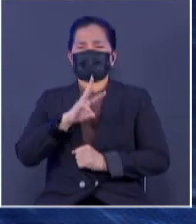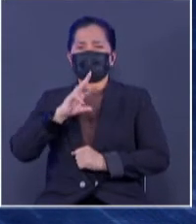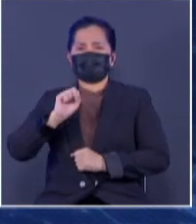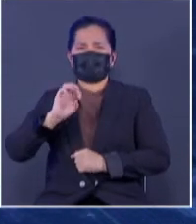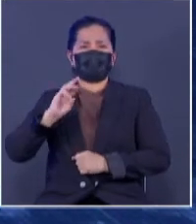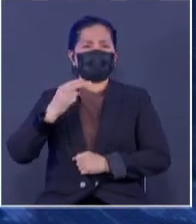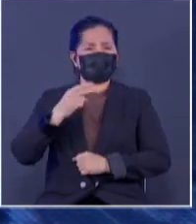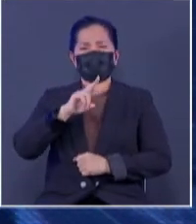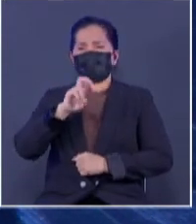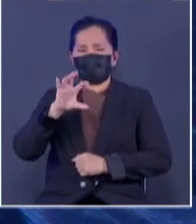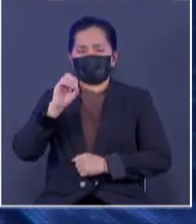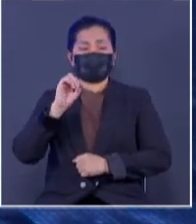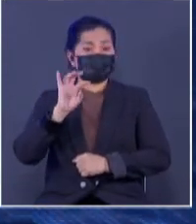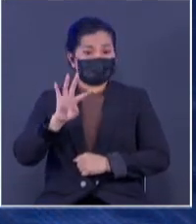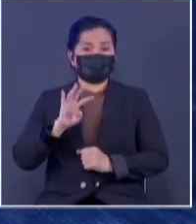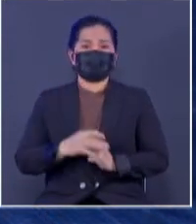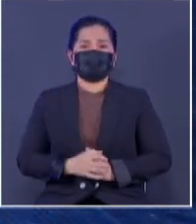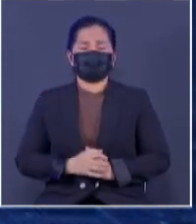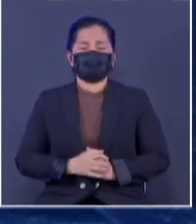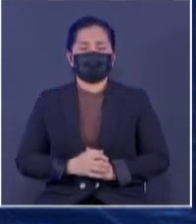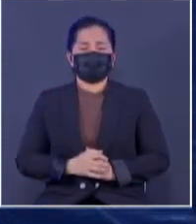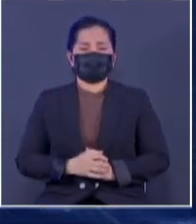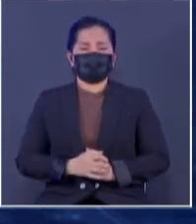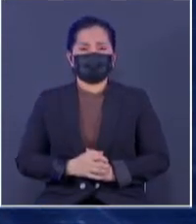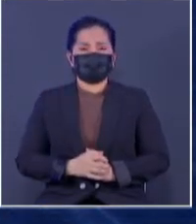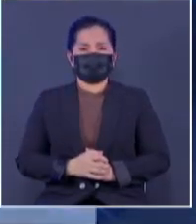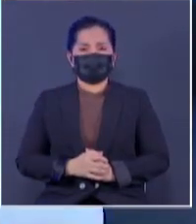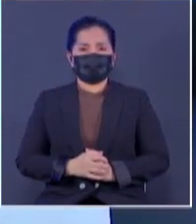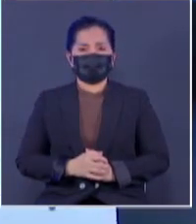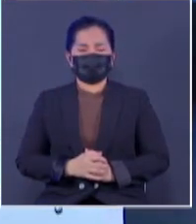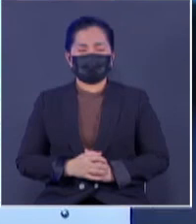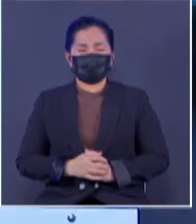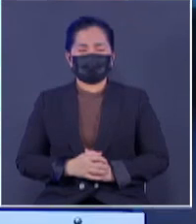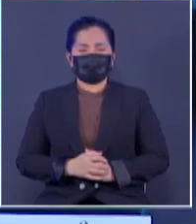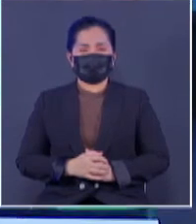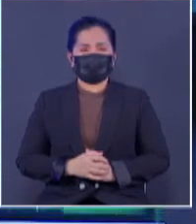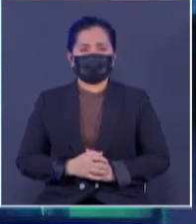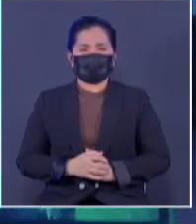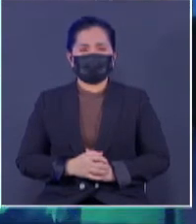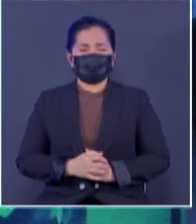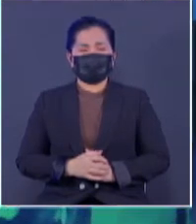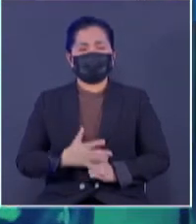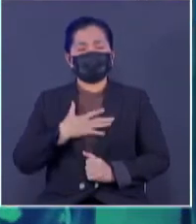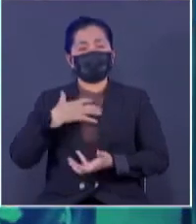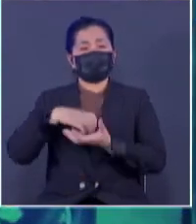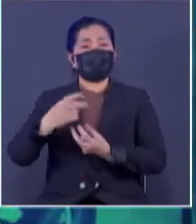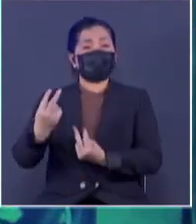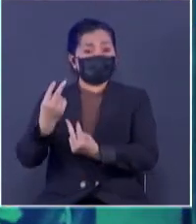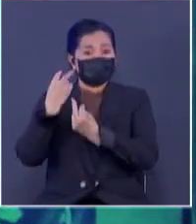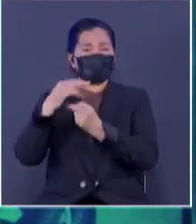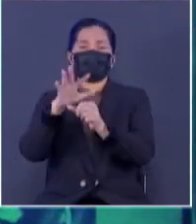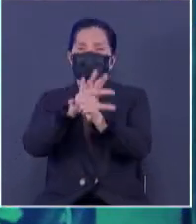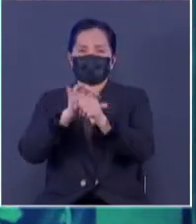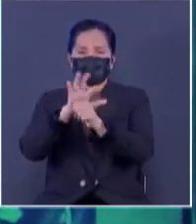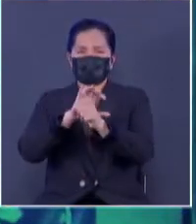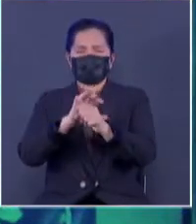660,254 โดสค่ะ ผมขออนุญาตย้อนกลับไปที่เรื่องของโควิดนิดหนึ่งนะฮะด้ว